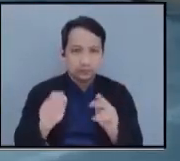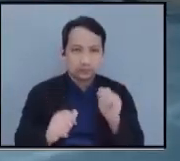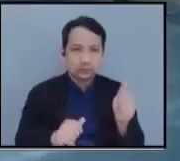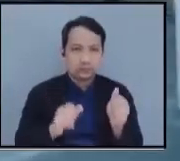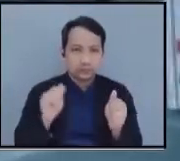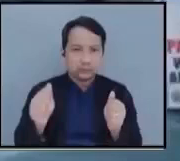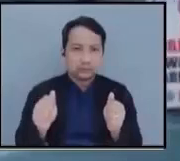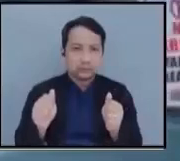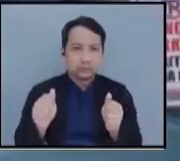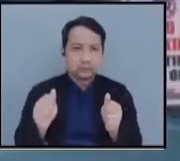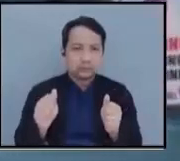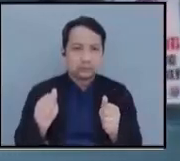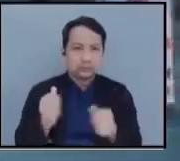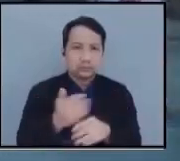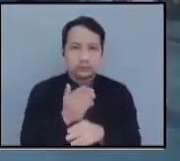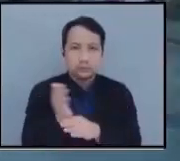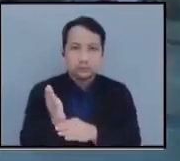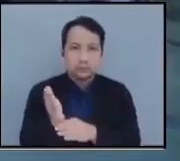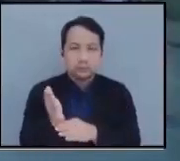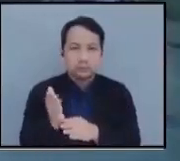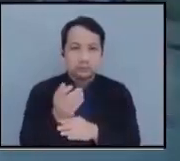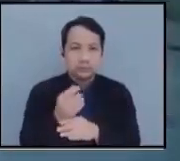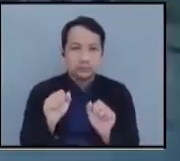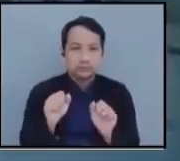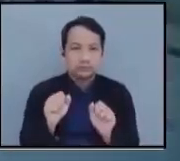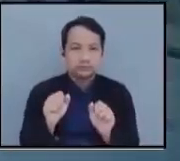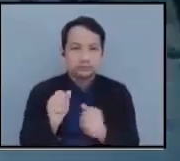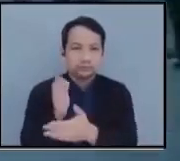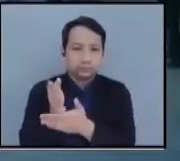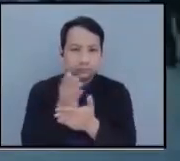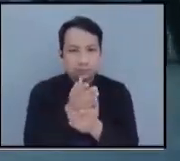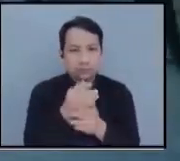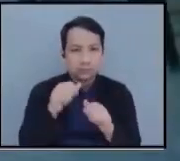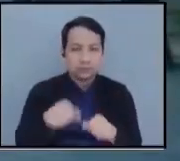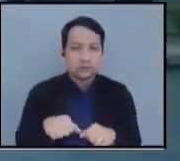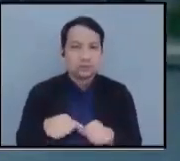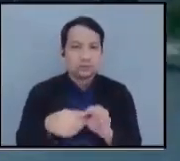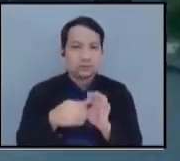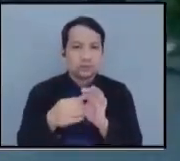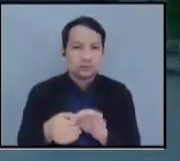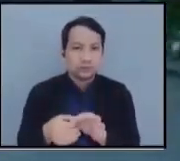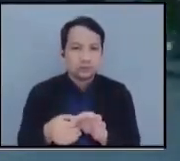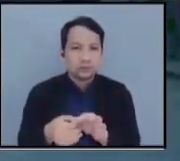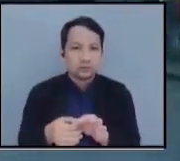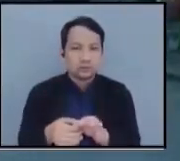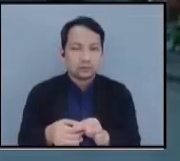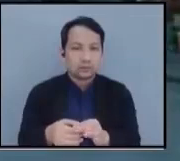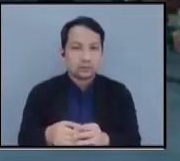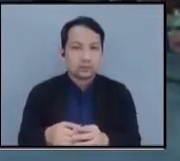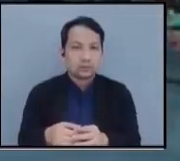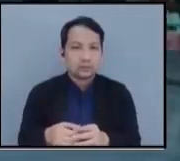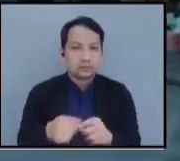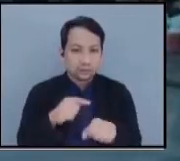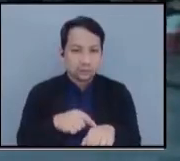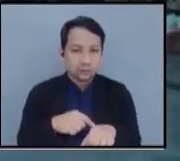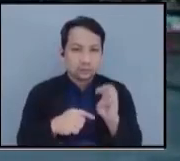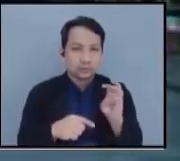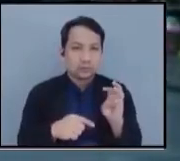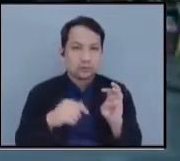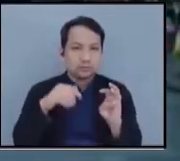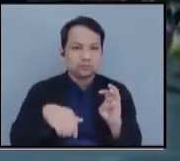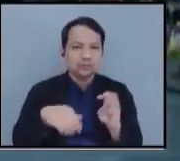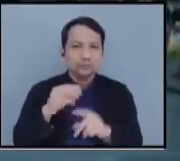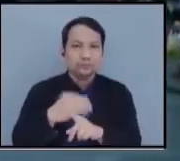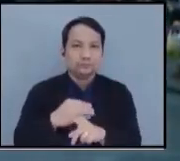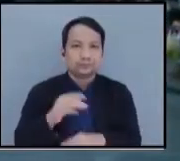trapiko Para masigurong ligtas ang mga dadaan o dadaanan ng mga deboto mula 6 ngi ng March 28 hanggang